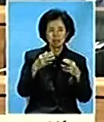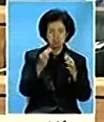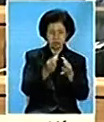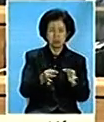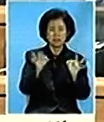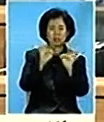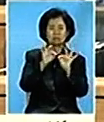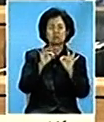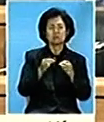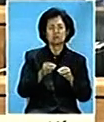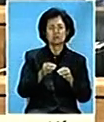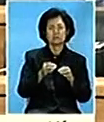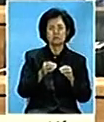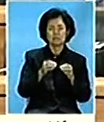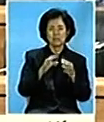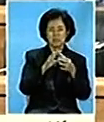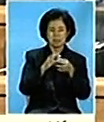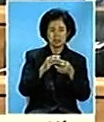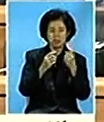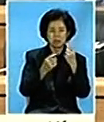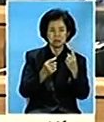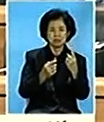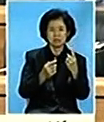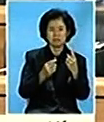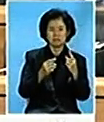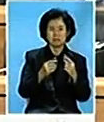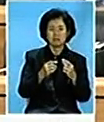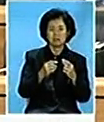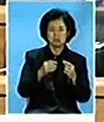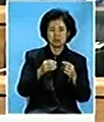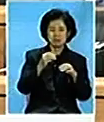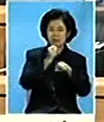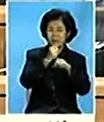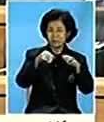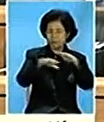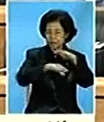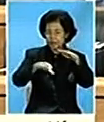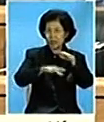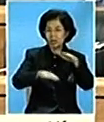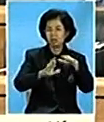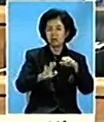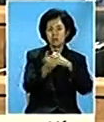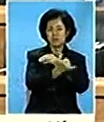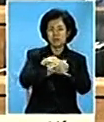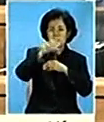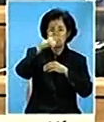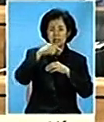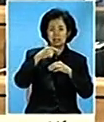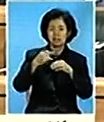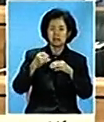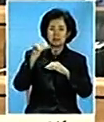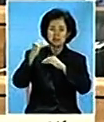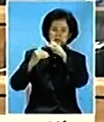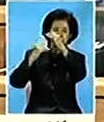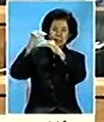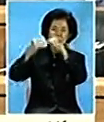ญโดยเฉพาะยุทธศาสตร์ที่1 นะครับคือการวางรากฐานของประเทศไทยที่จะก้าวไปสู่การพัฒน